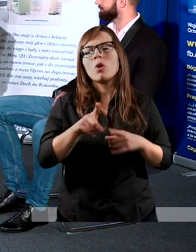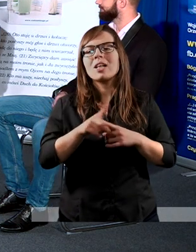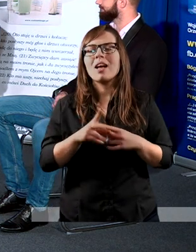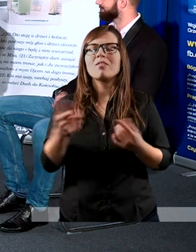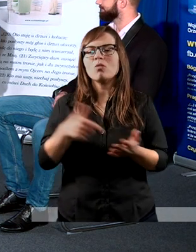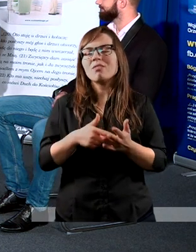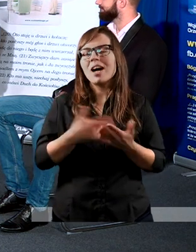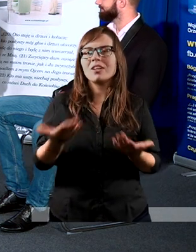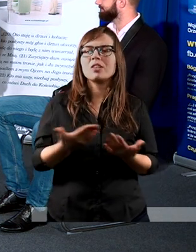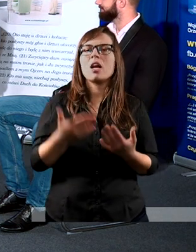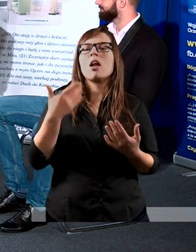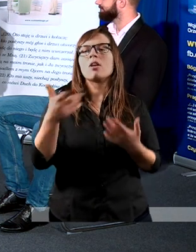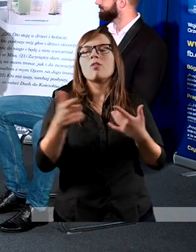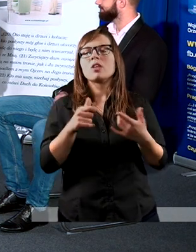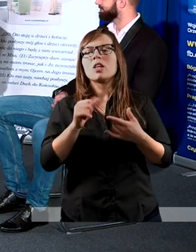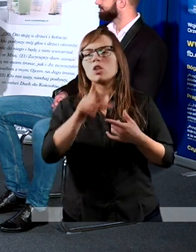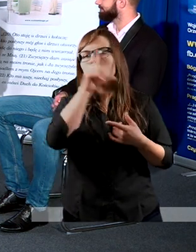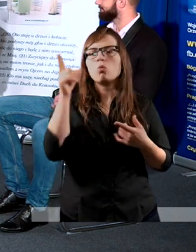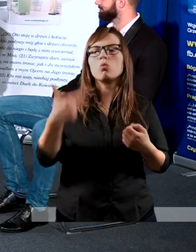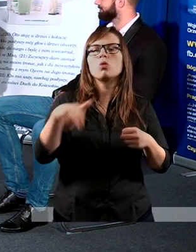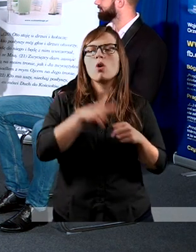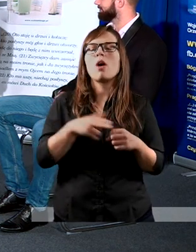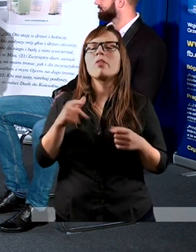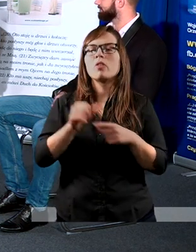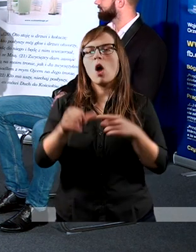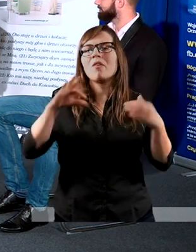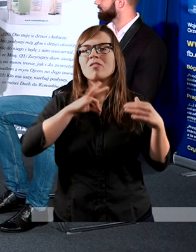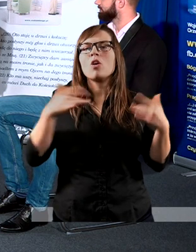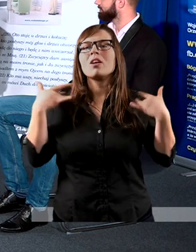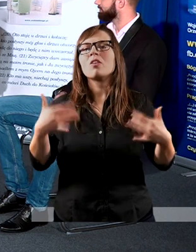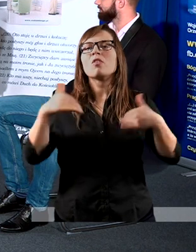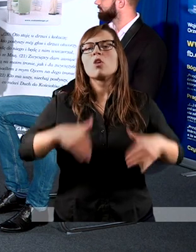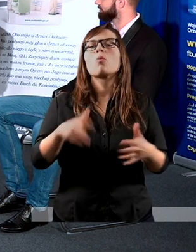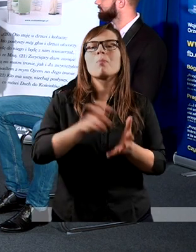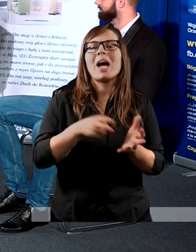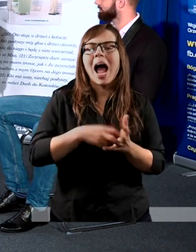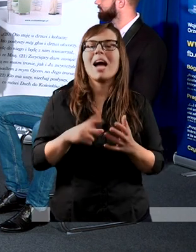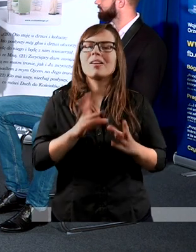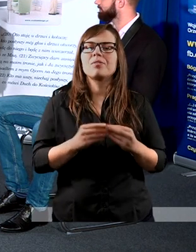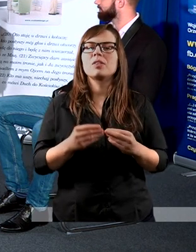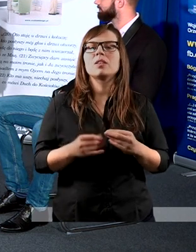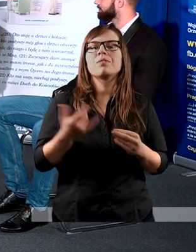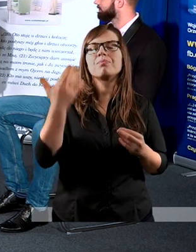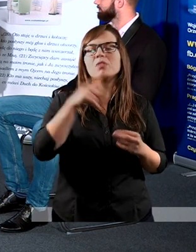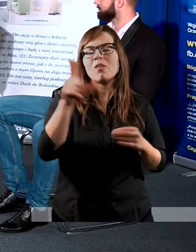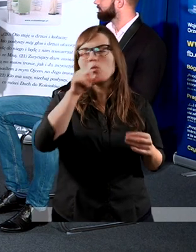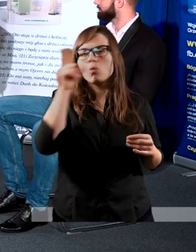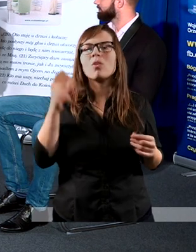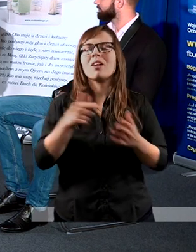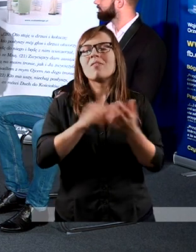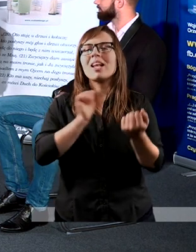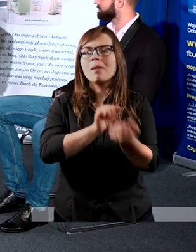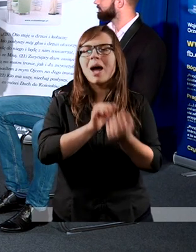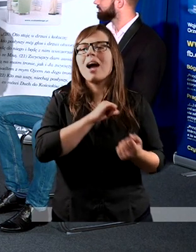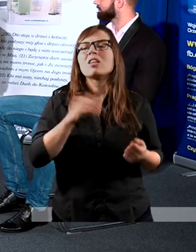ktoś właśnie zapomniał. Ubodzy w duchu, czyli ludzie, którzy czują swój brak. Nieraz i chyba większość ludzi się z tym